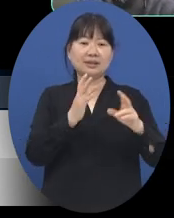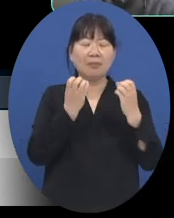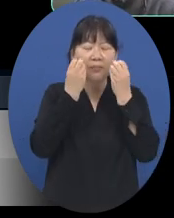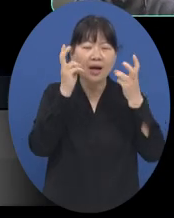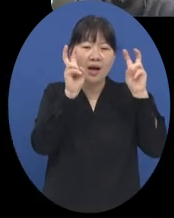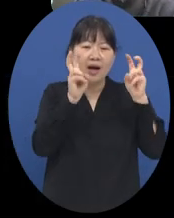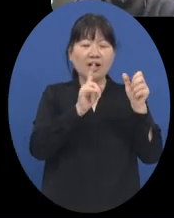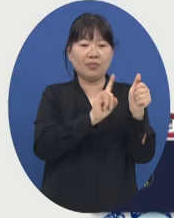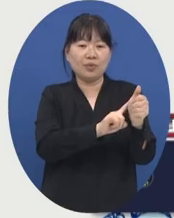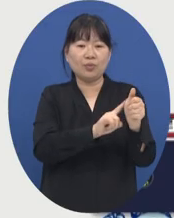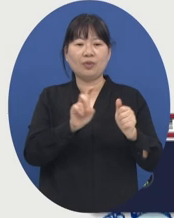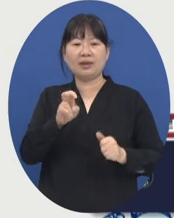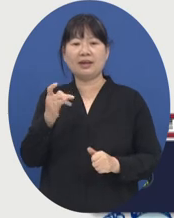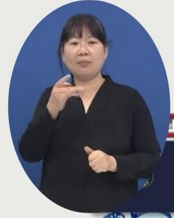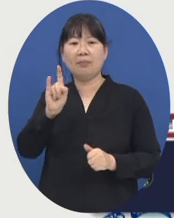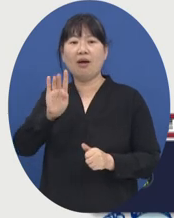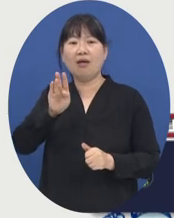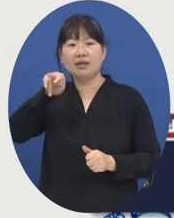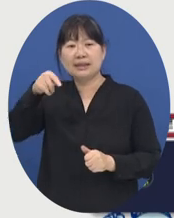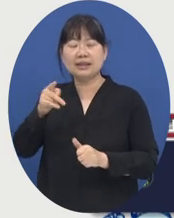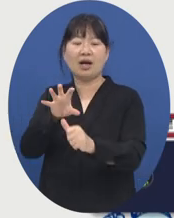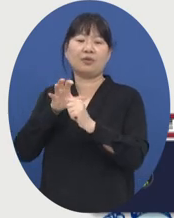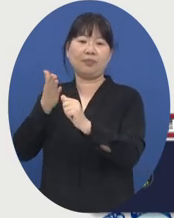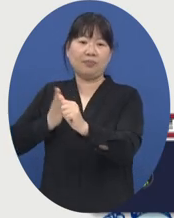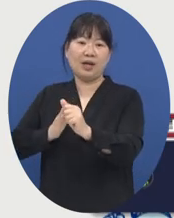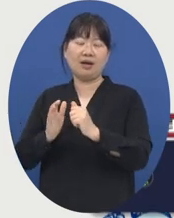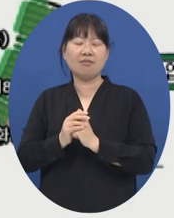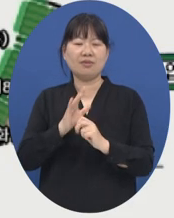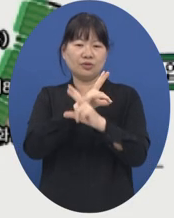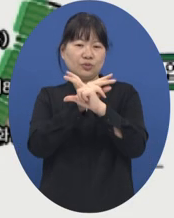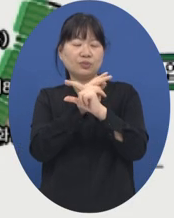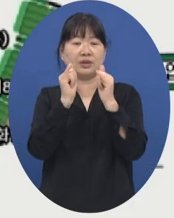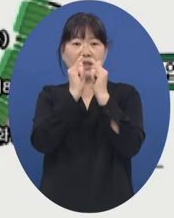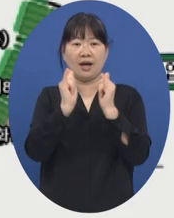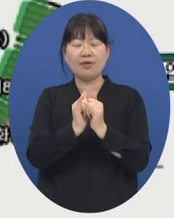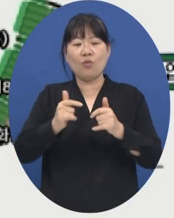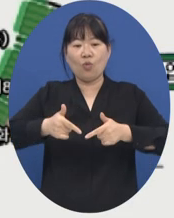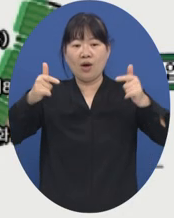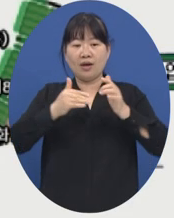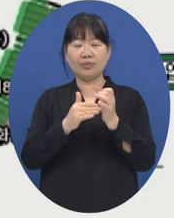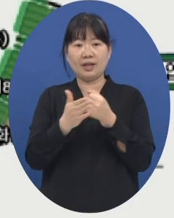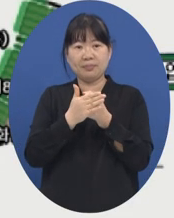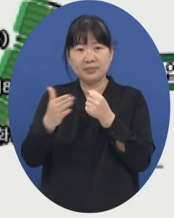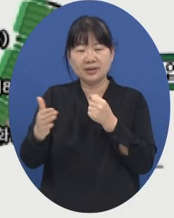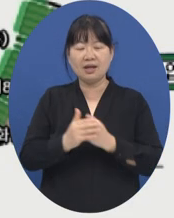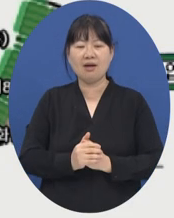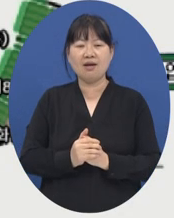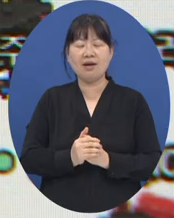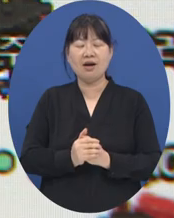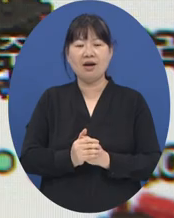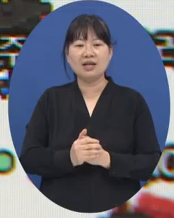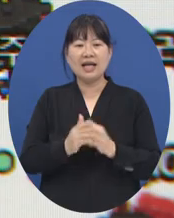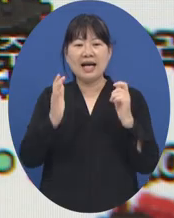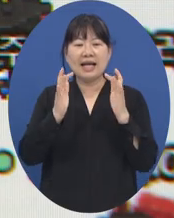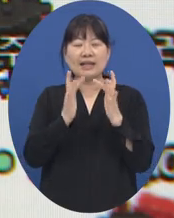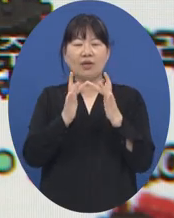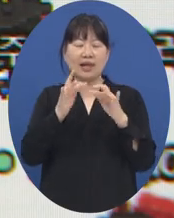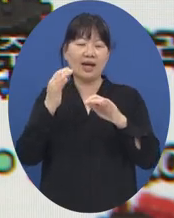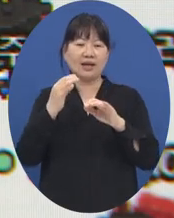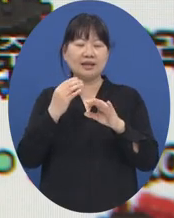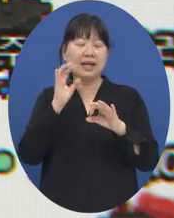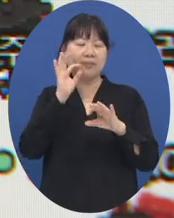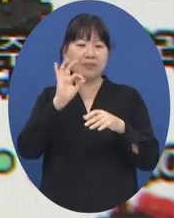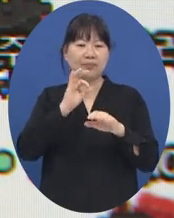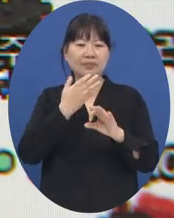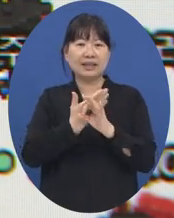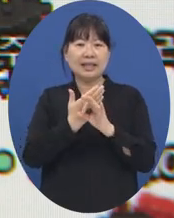이렇게 메타버스를 활용해서 비대면 사회가 확장되는 가운데 메타버스 투자 설명회라는 새로운 시도가